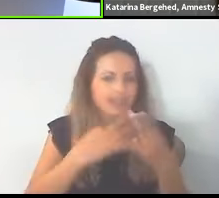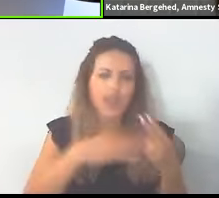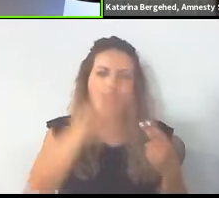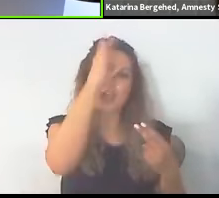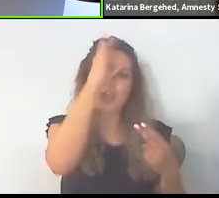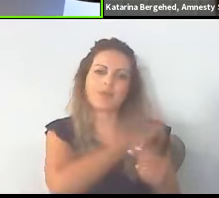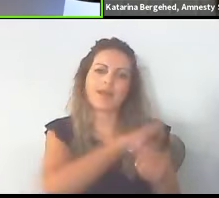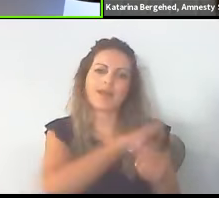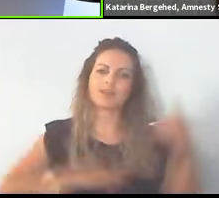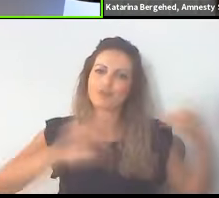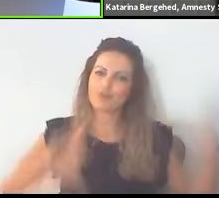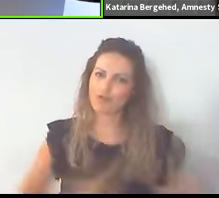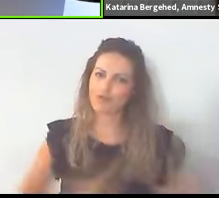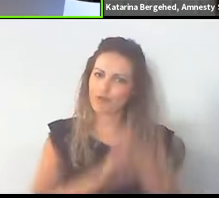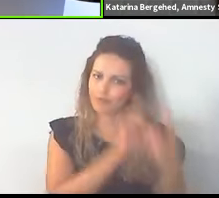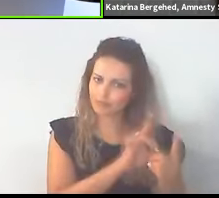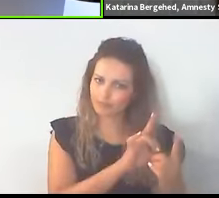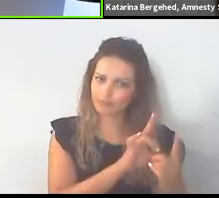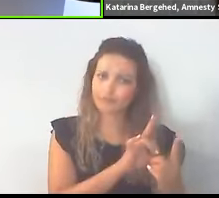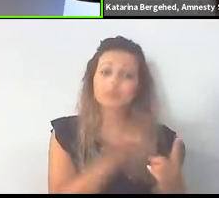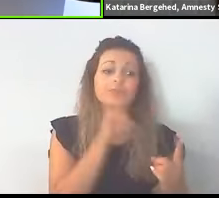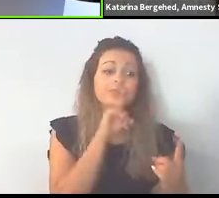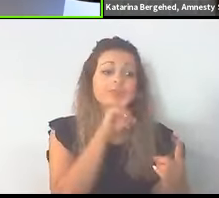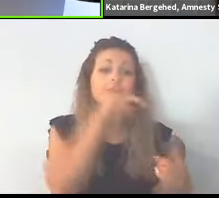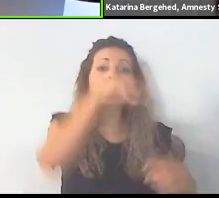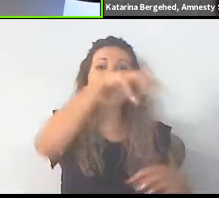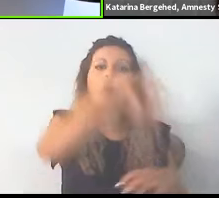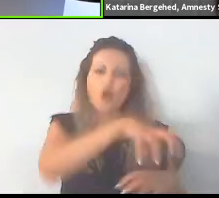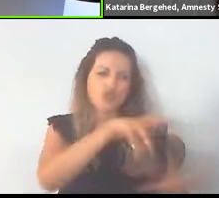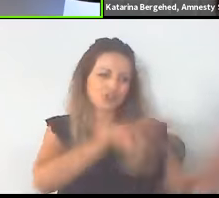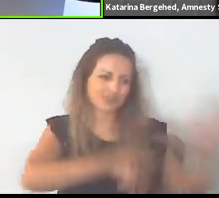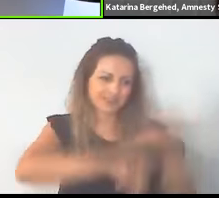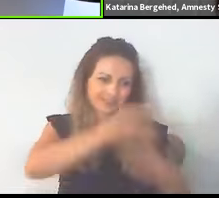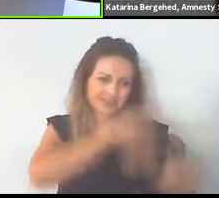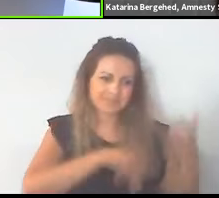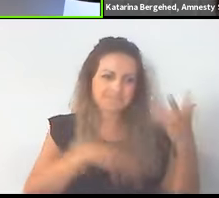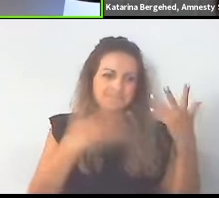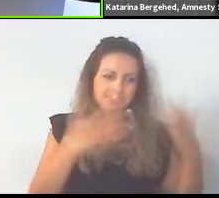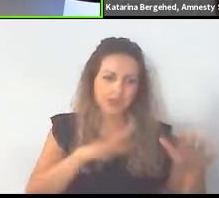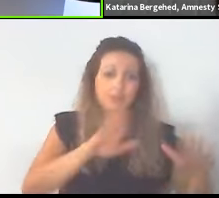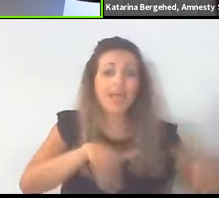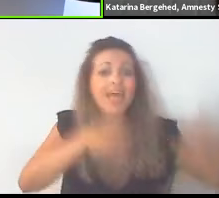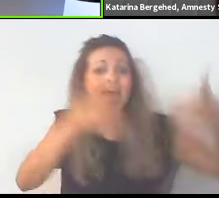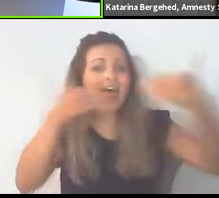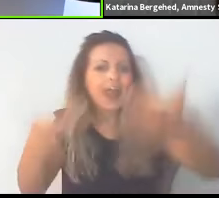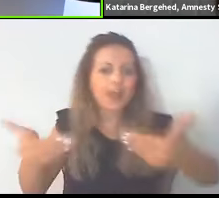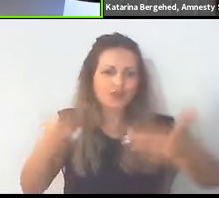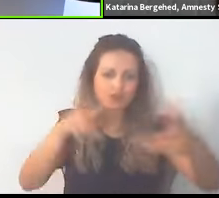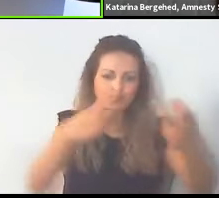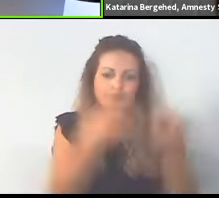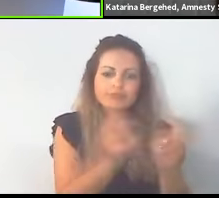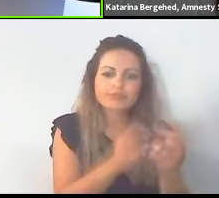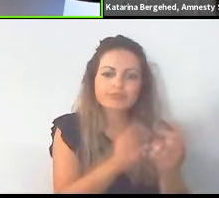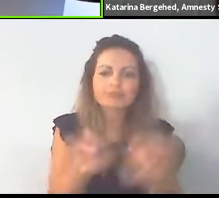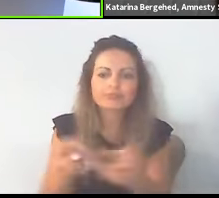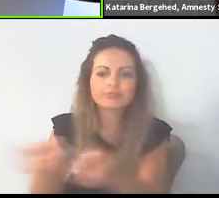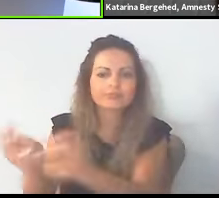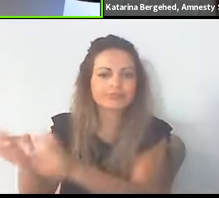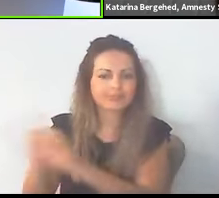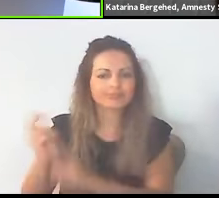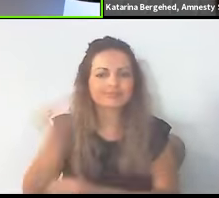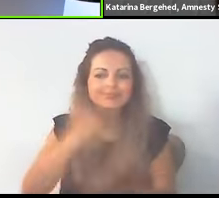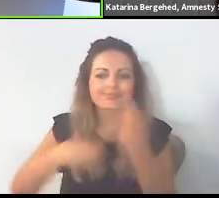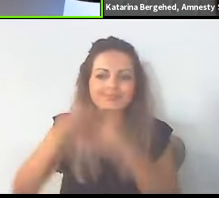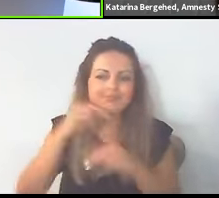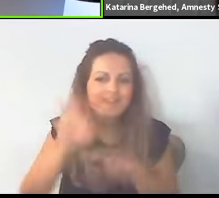αστυνομίας. Οργανώσαμε ακριβώς έξω από το χώρο της συνάντησης ένα μεγάλο πικνίκ σε συνεργασία με άλλες οργανώσεις,